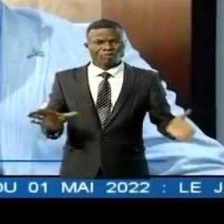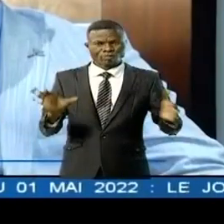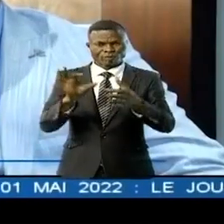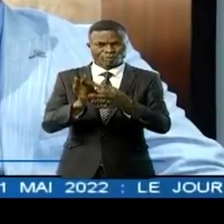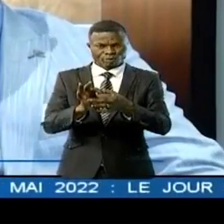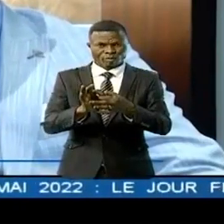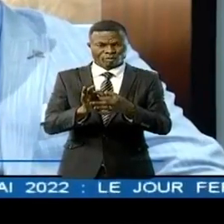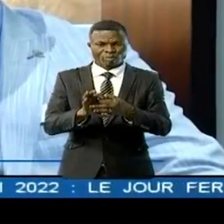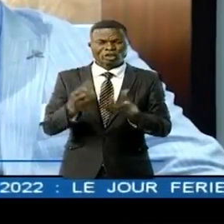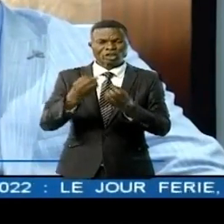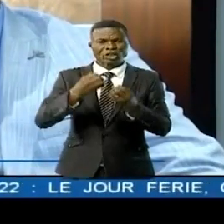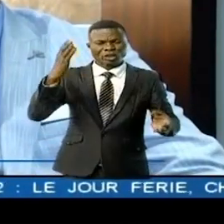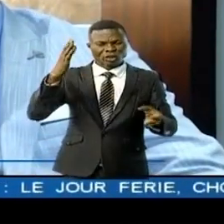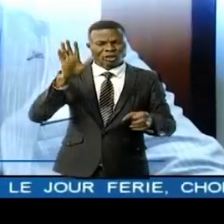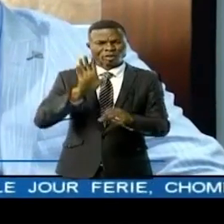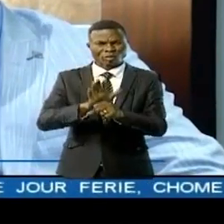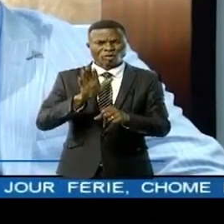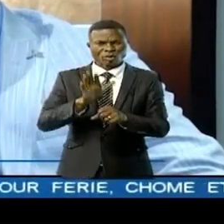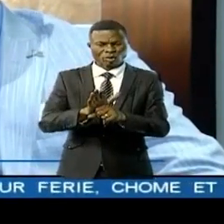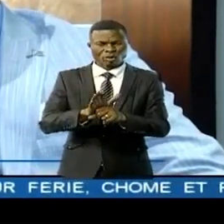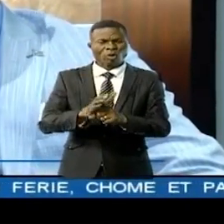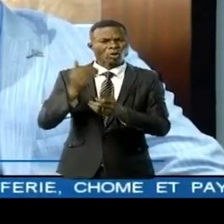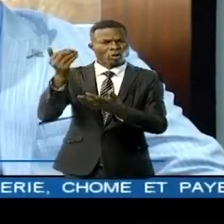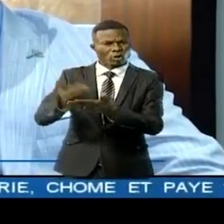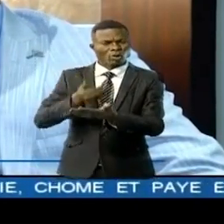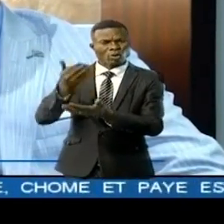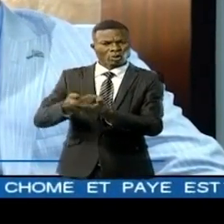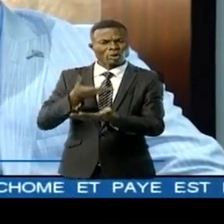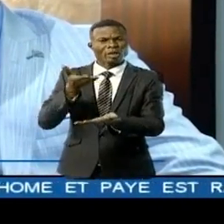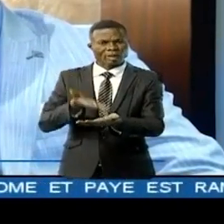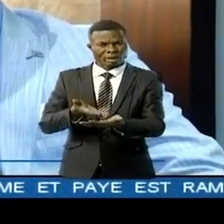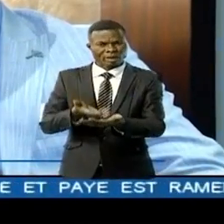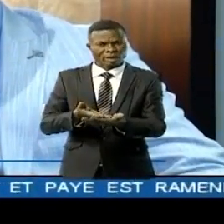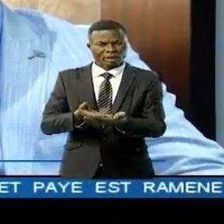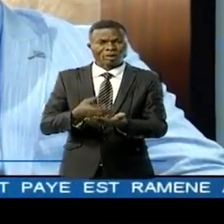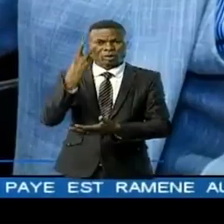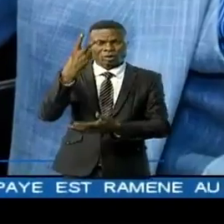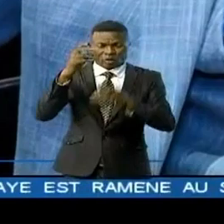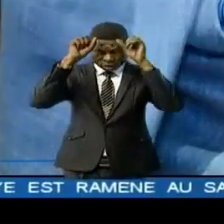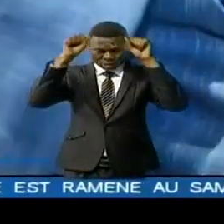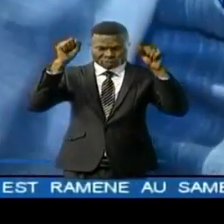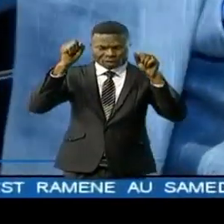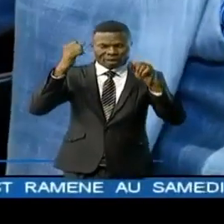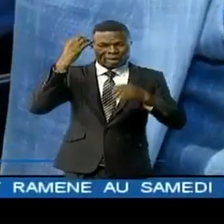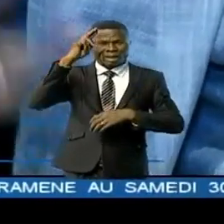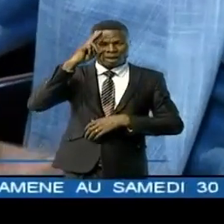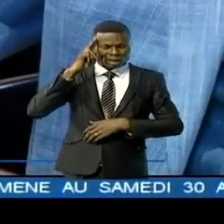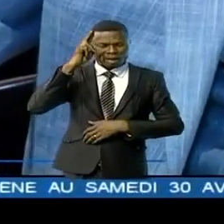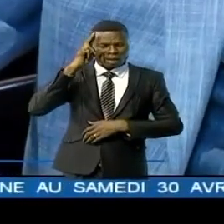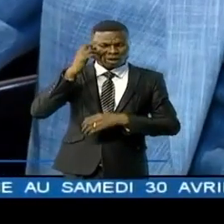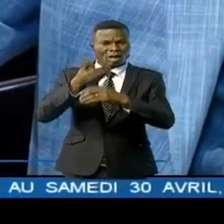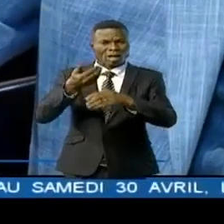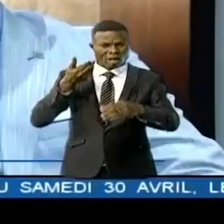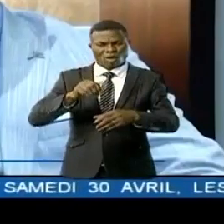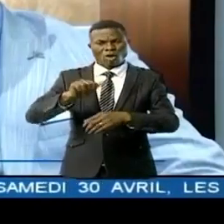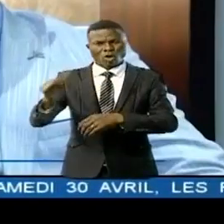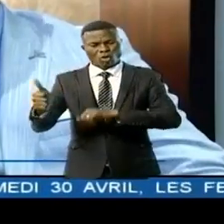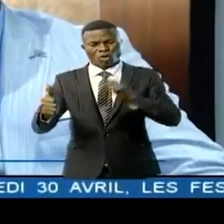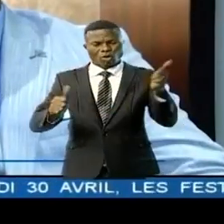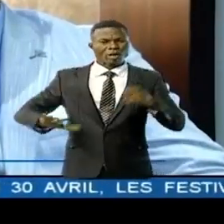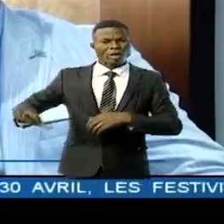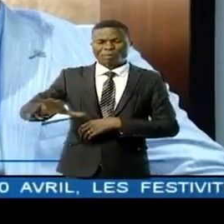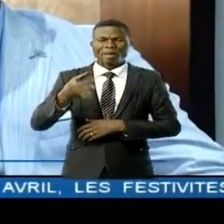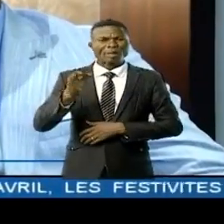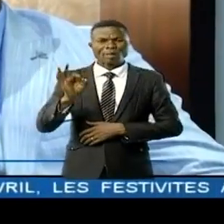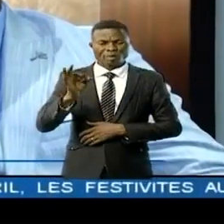les potentialités doivent être exploitées. Alors nos deux présidents ont vu, avant nous, avant beaucoup d'autres pays,